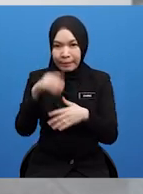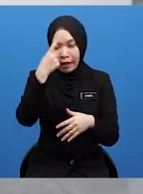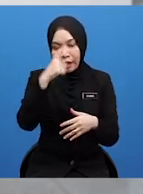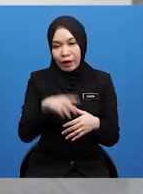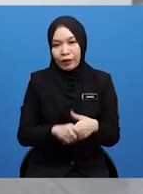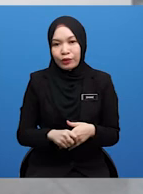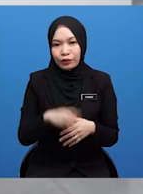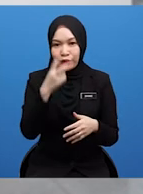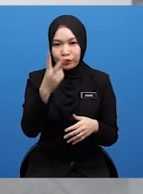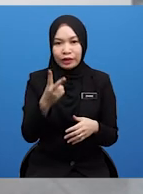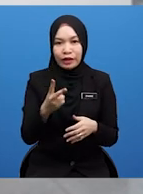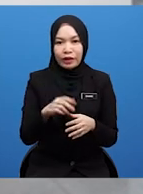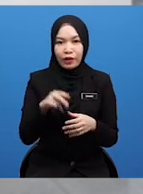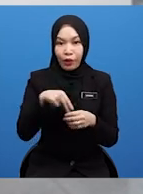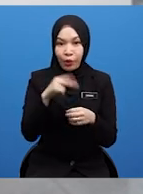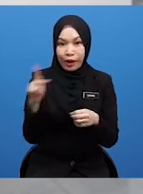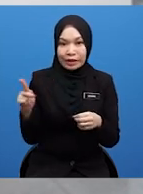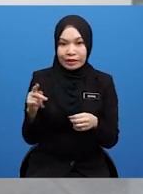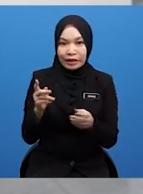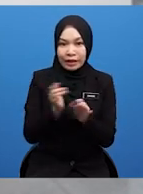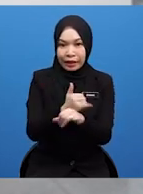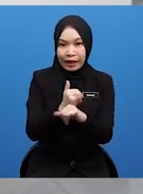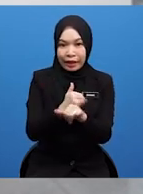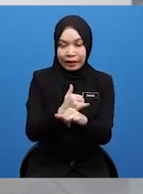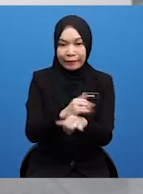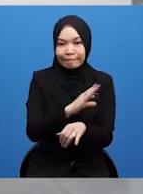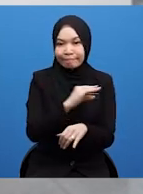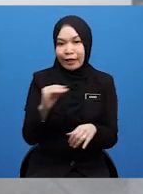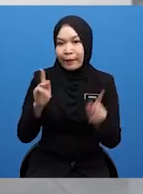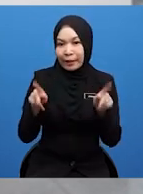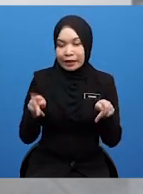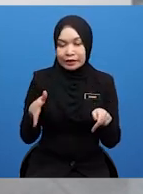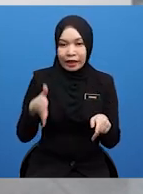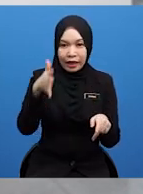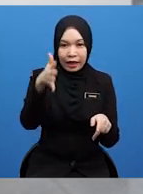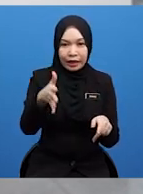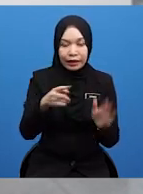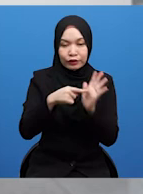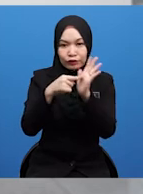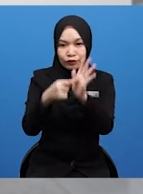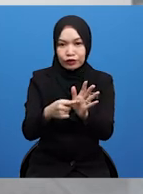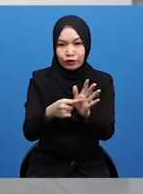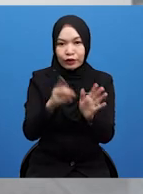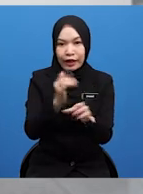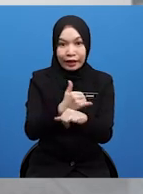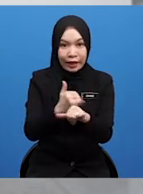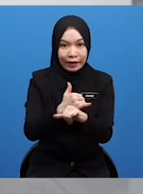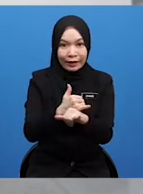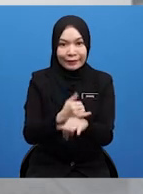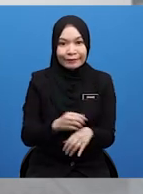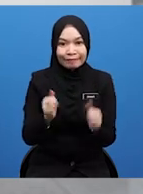hasil karya dijalankan Plaza akan memperagakan karya dengan kemas dan teratur bersesuaian dengan lokasi